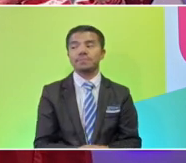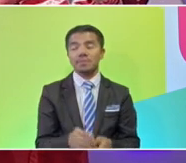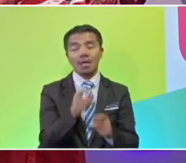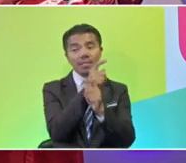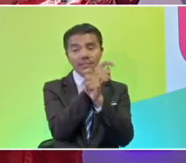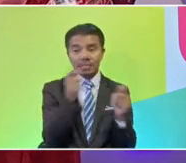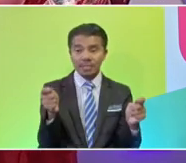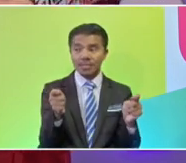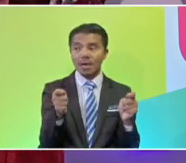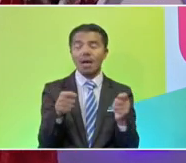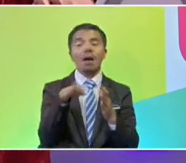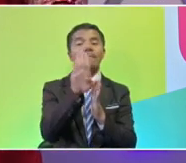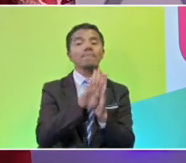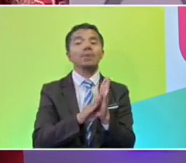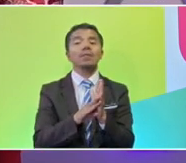dia